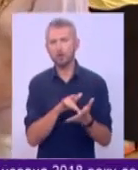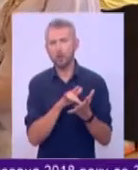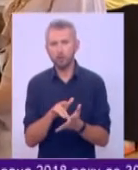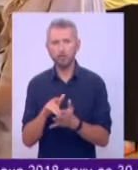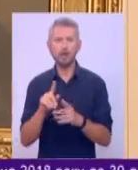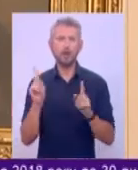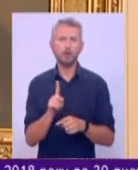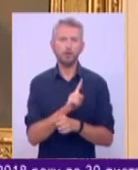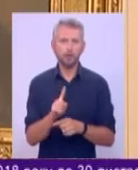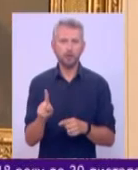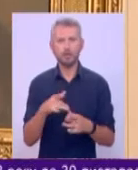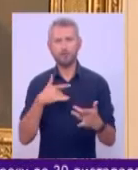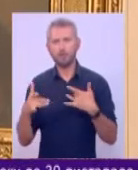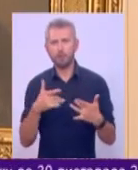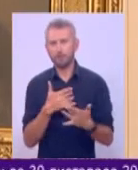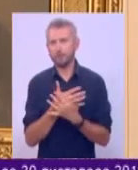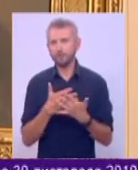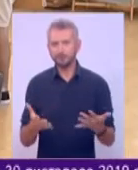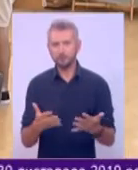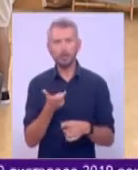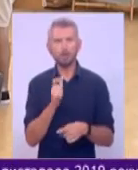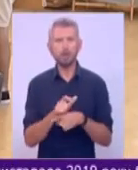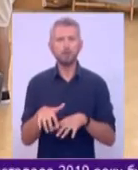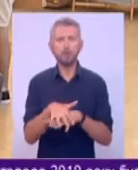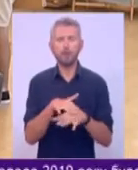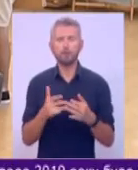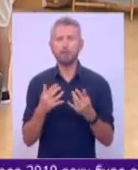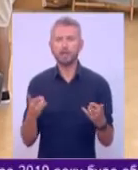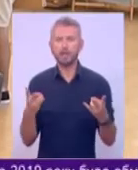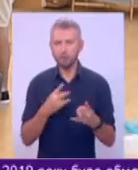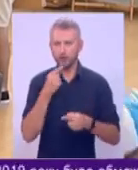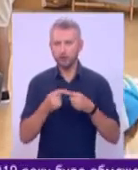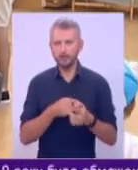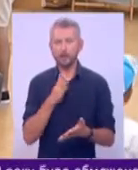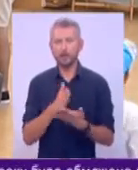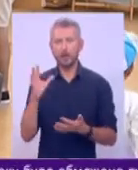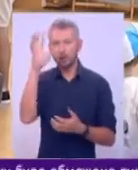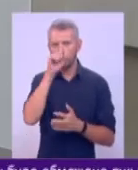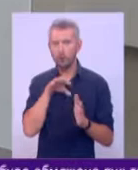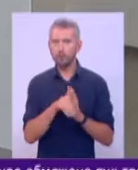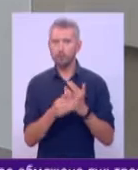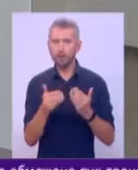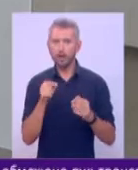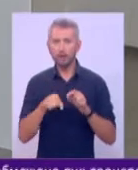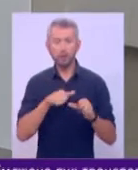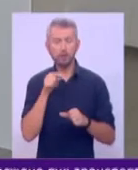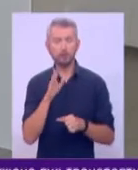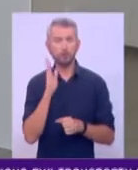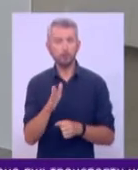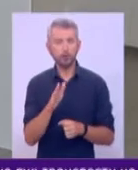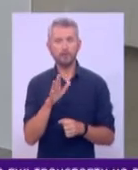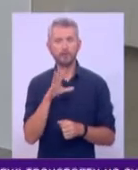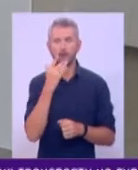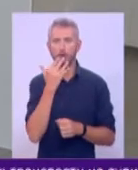акції, квести, круглі столи і флешмоби. Найбільш масовими і затребуваними традиційно є ночі в музеях. Цьогоріч вони відбудуться, зокрема,